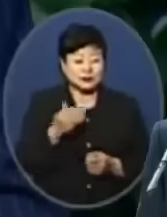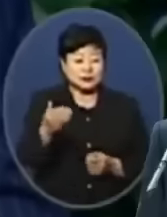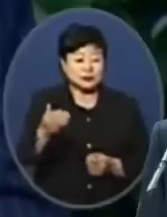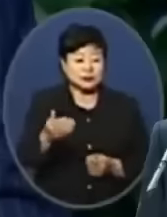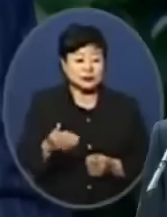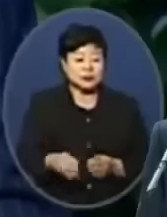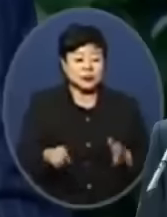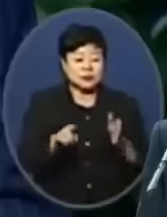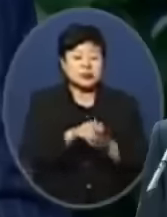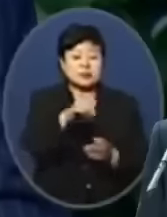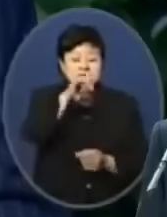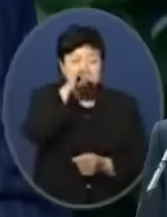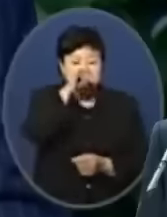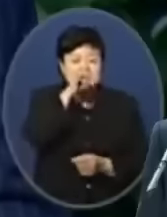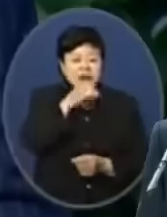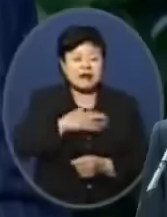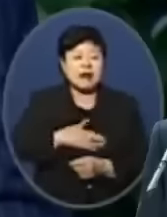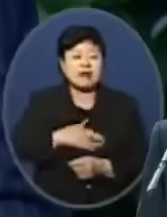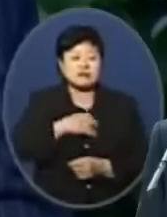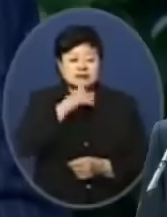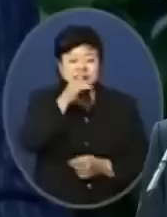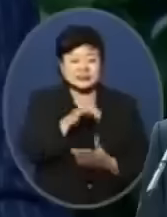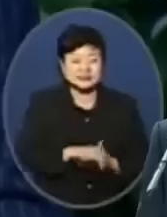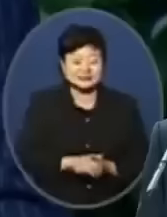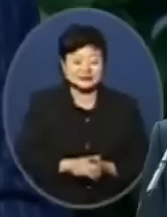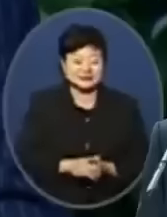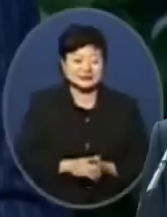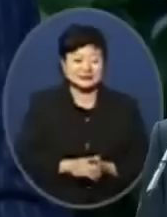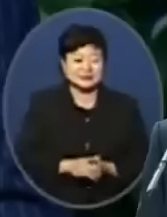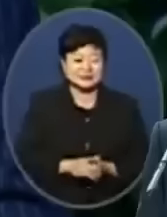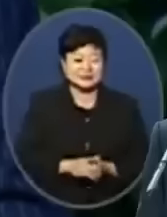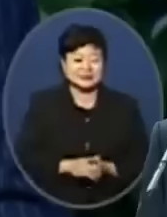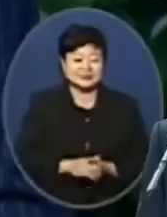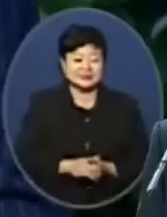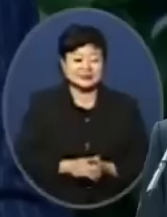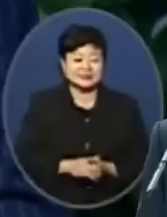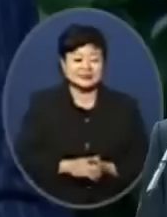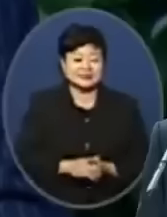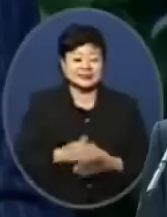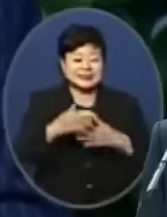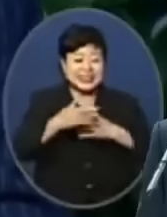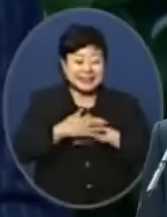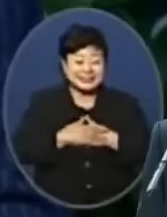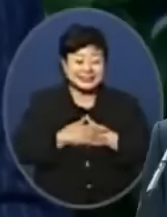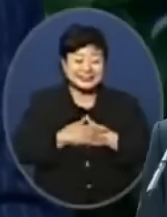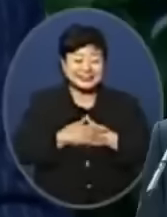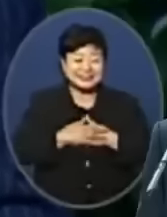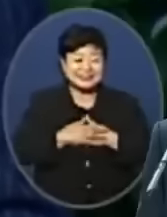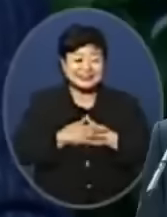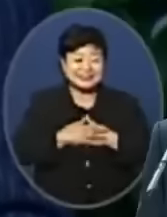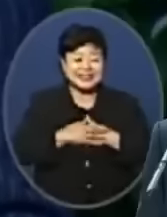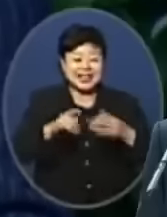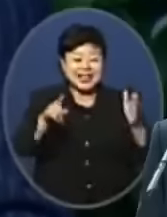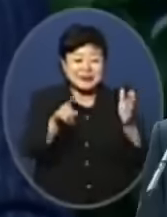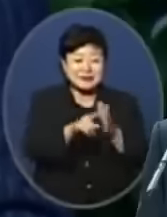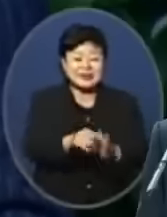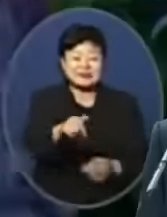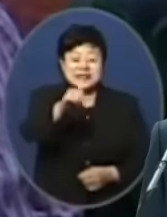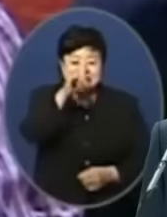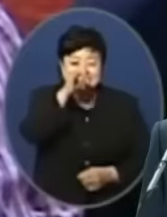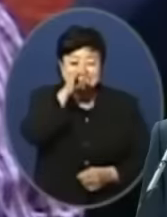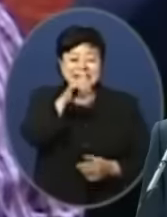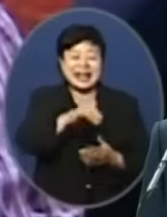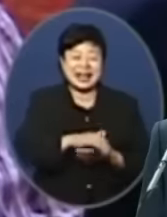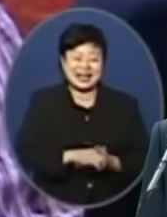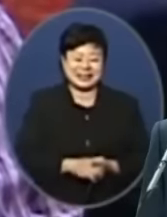다 믿음이 있는 사람인 것을 알아야 되는 것입니다. 한번 말씀하십시오. 나는 믿음이 있습니다.